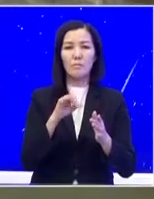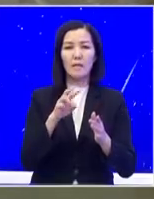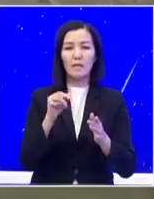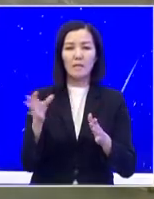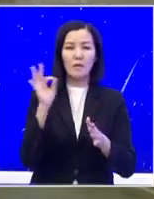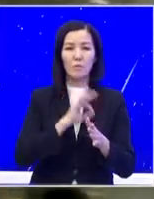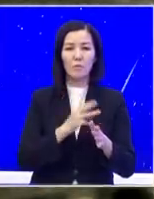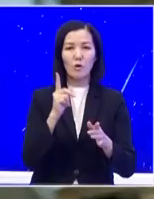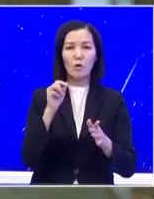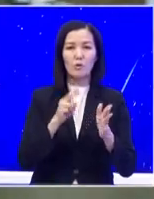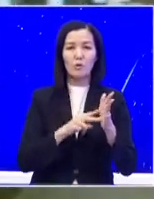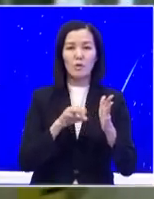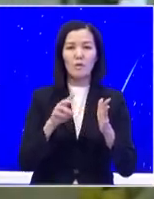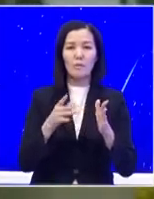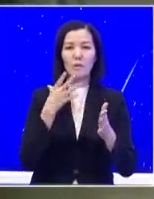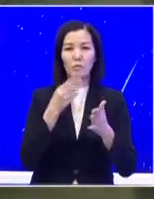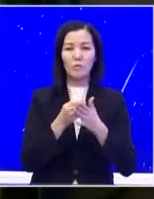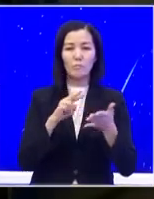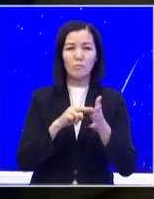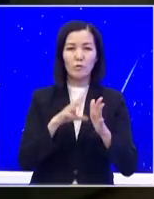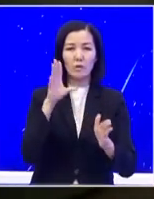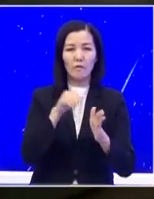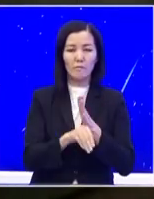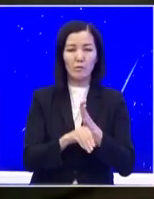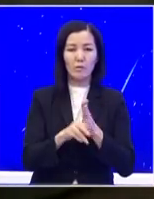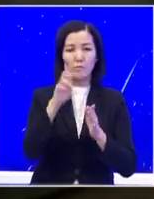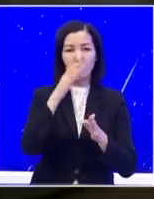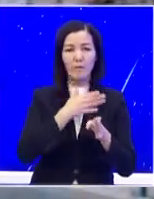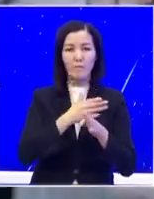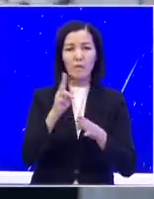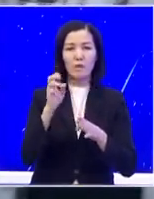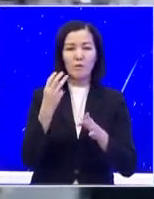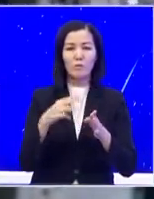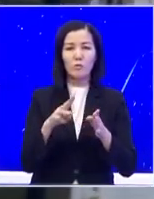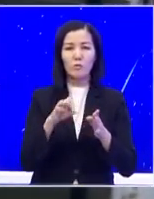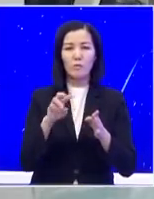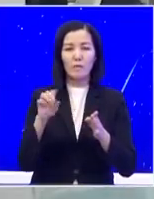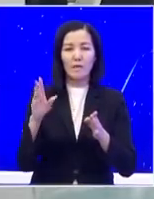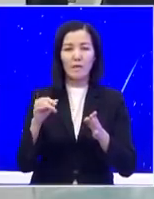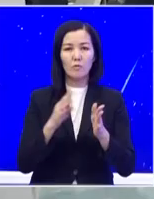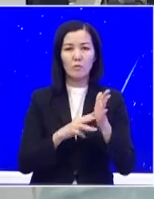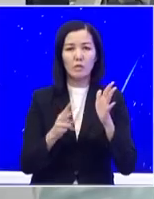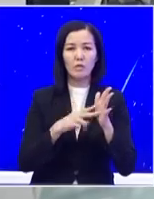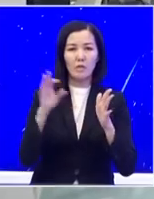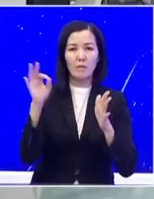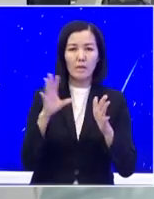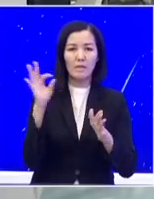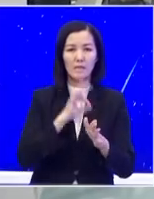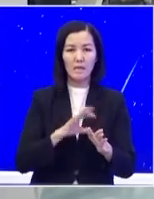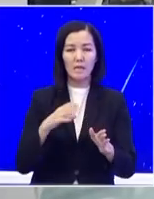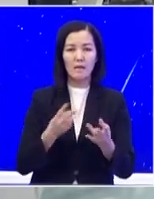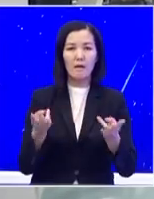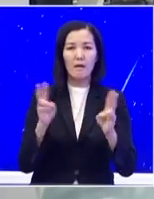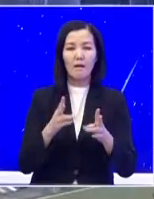Оның 107 миллиарды жергілікті қазынаға құйылды. Мемлекеттен бөлінген 233 миллиард теңгенің 97% игерілді.